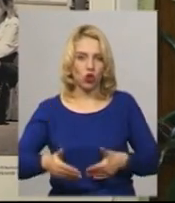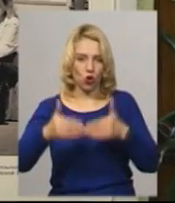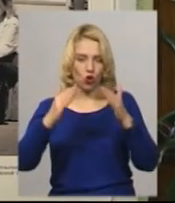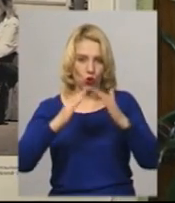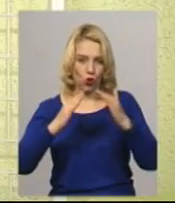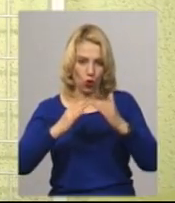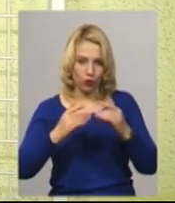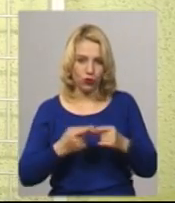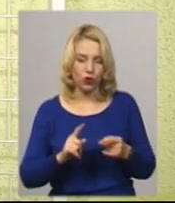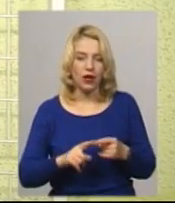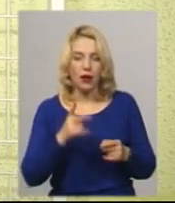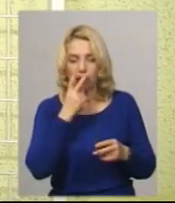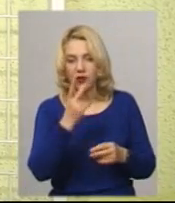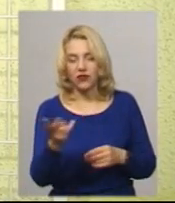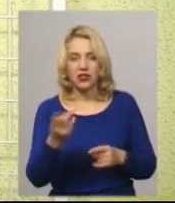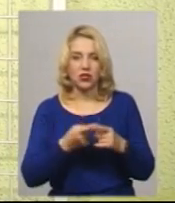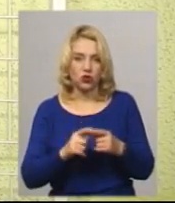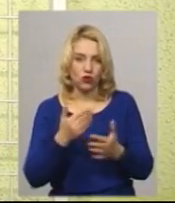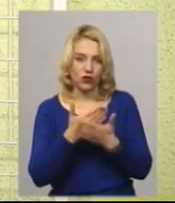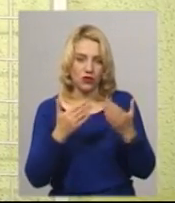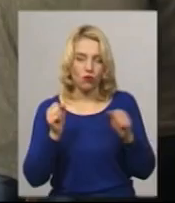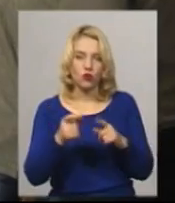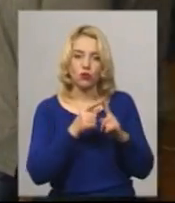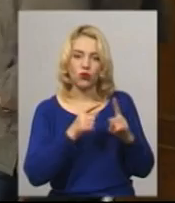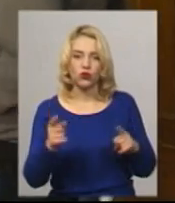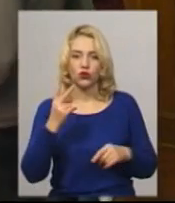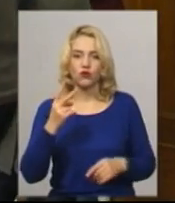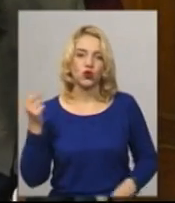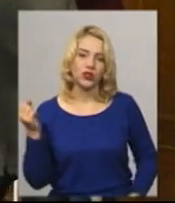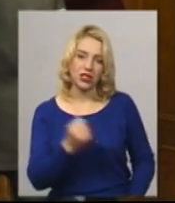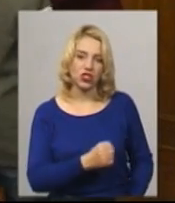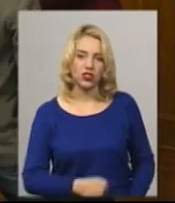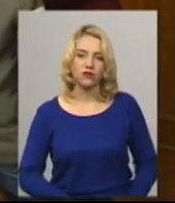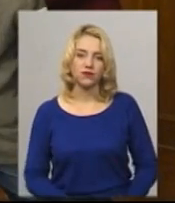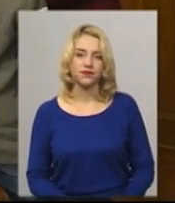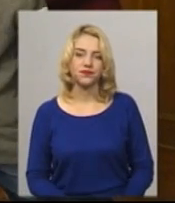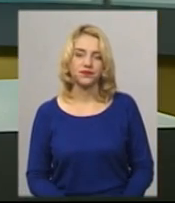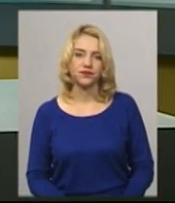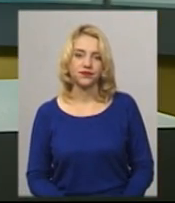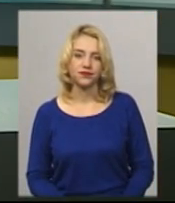виставку можна протягом 2 тижнів. Тетяна Ворожцова, Олександр Горішевський. Новини на Суспільному. Хмельницький.